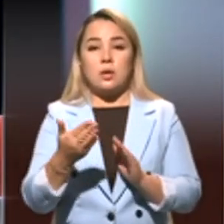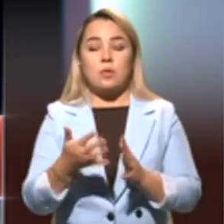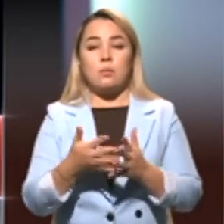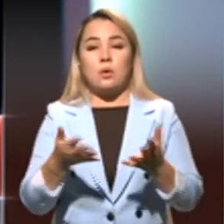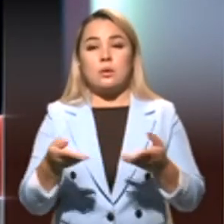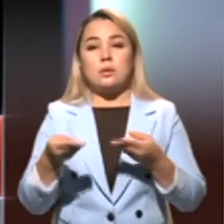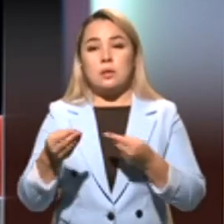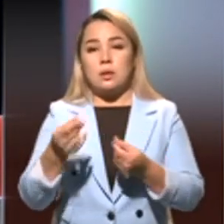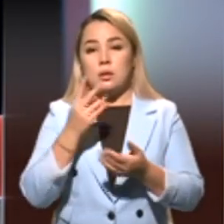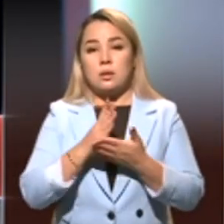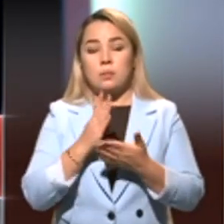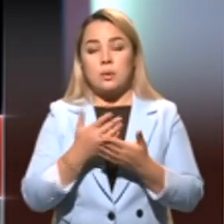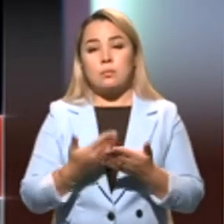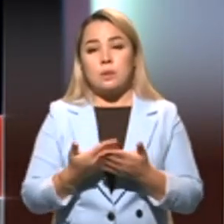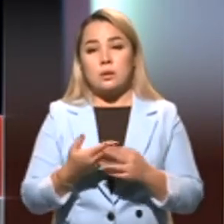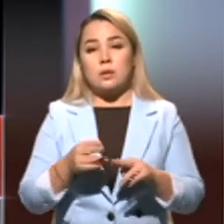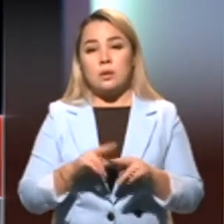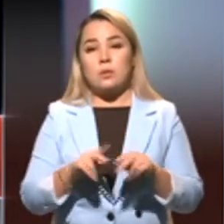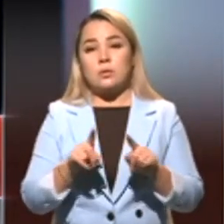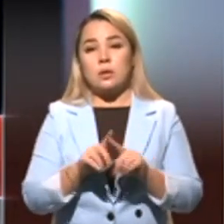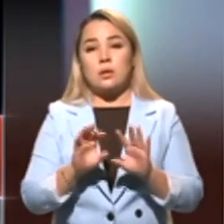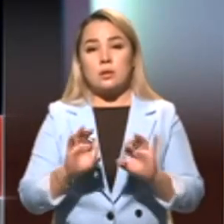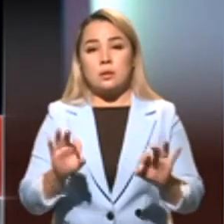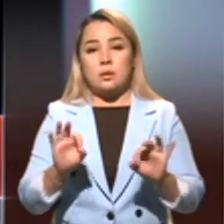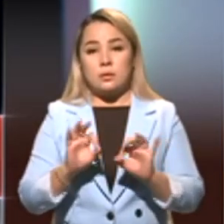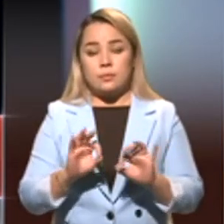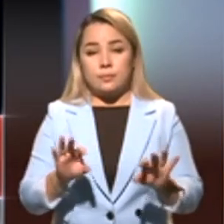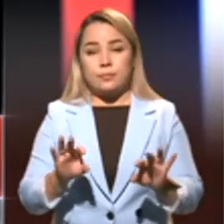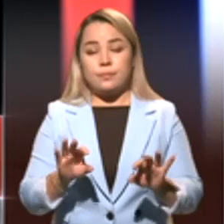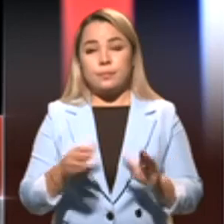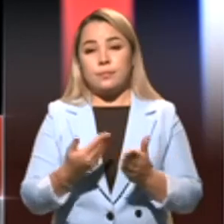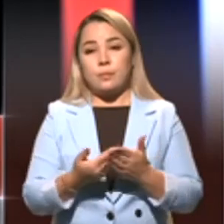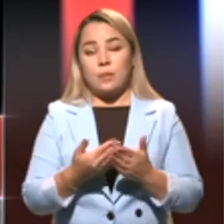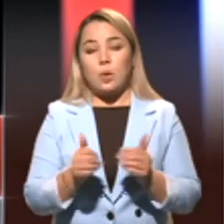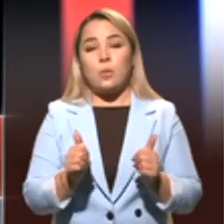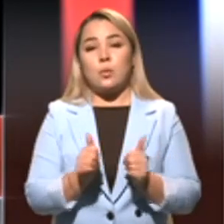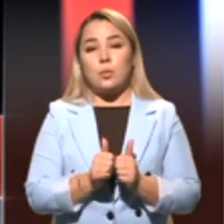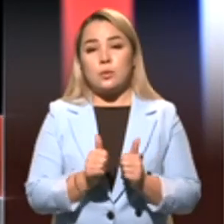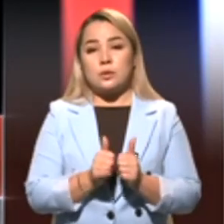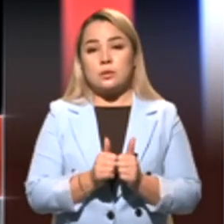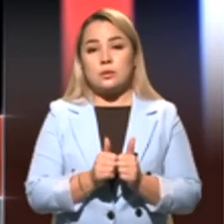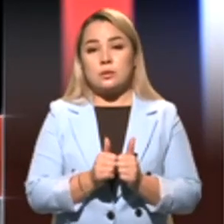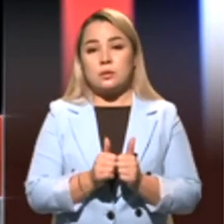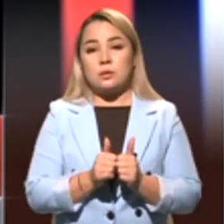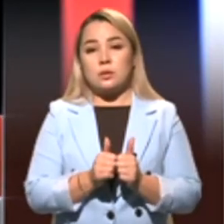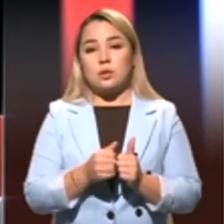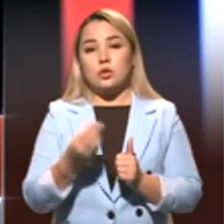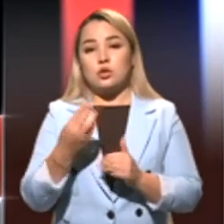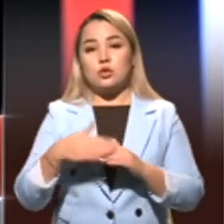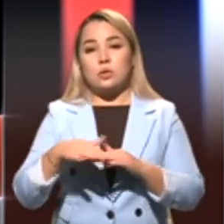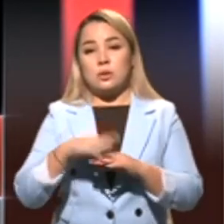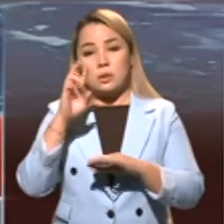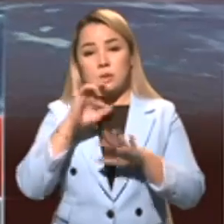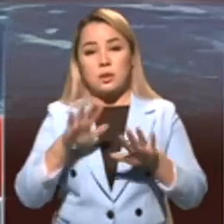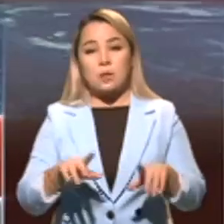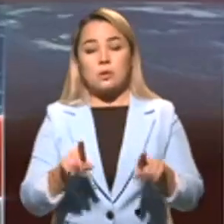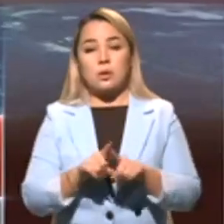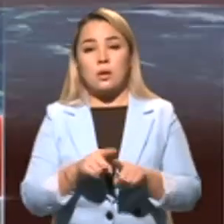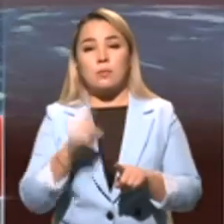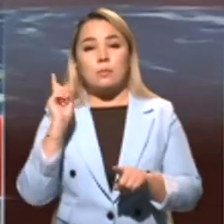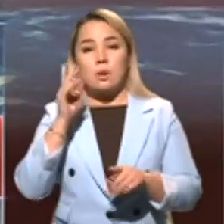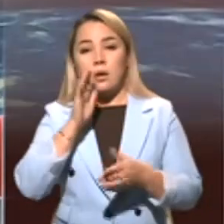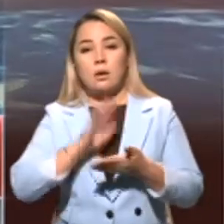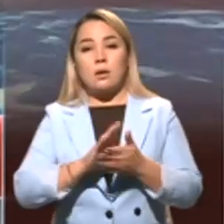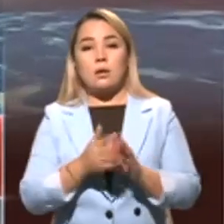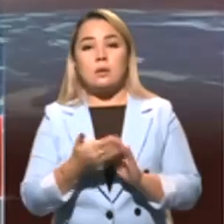боло алады. Бир мисал келтирип айта өтөйүн. Мына көрүшү Шығыс елдерінде бір елде өткен